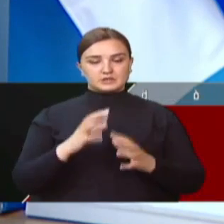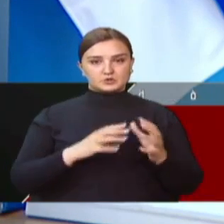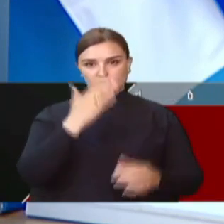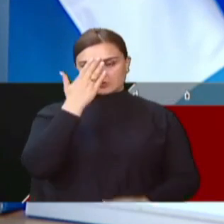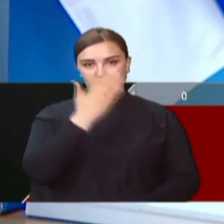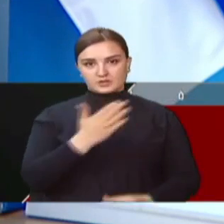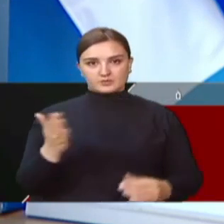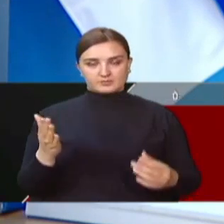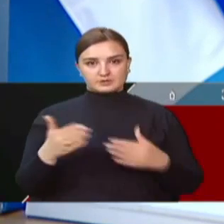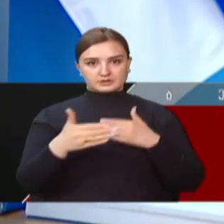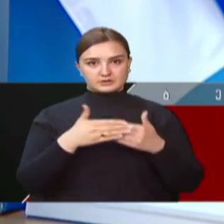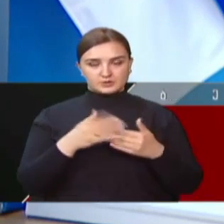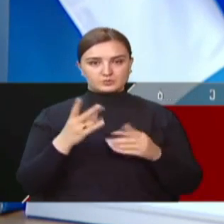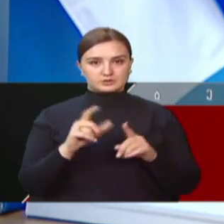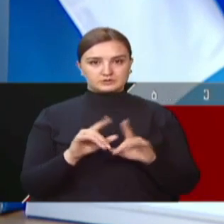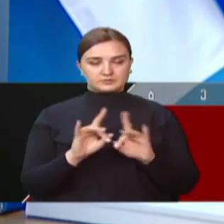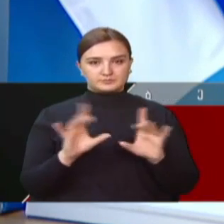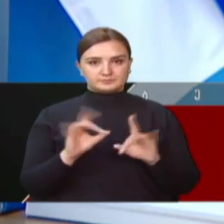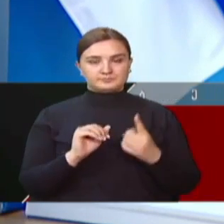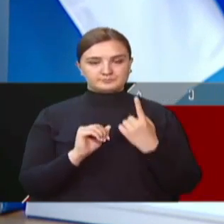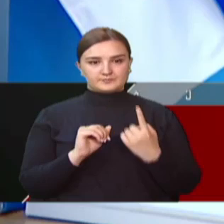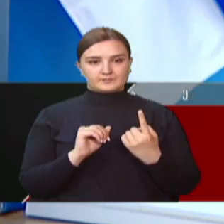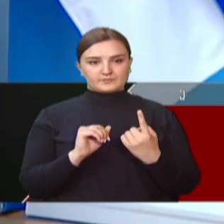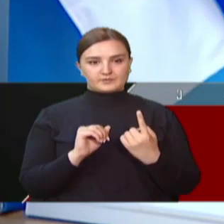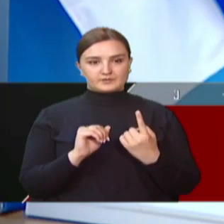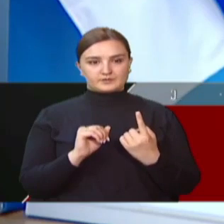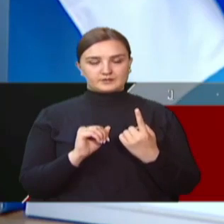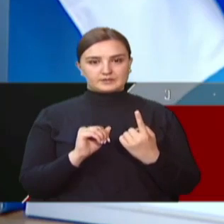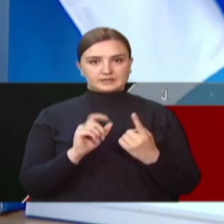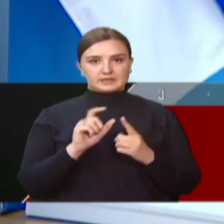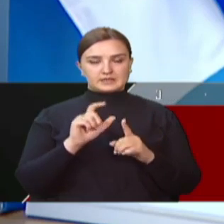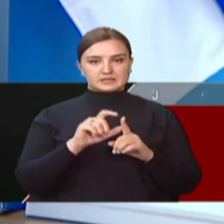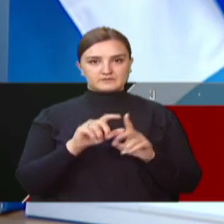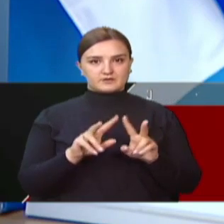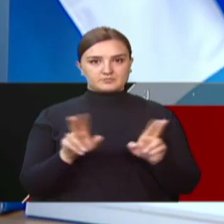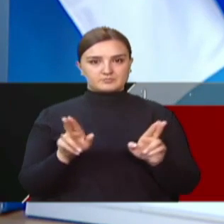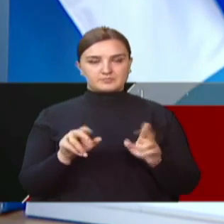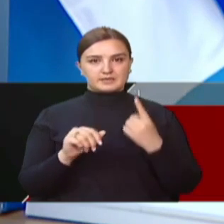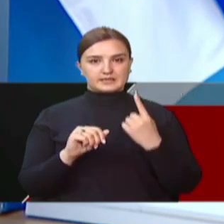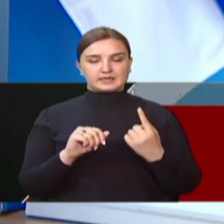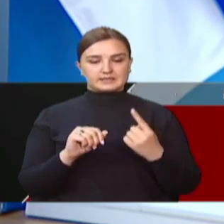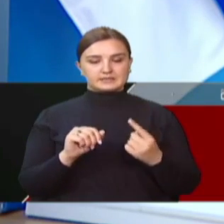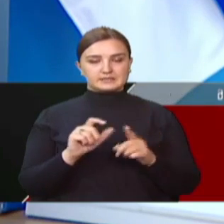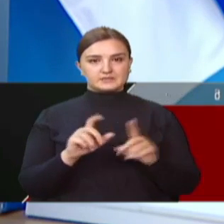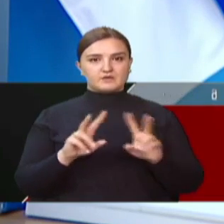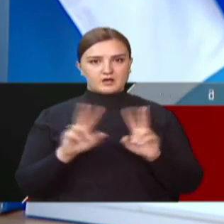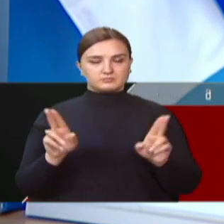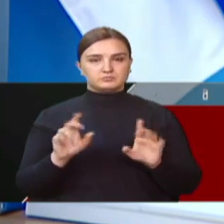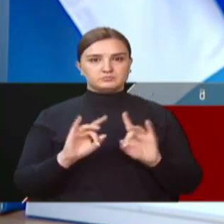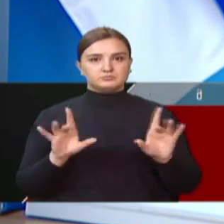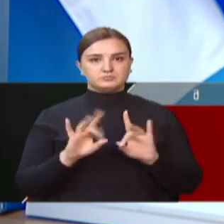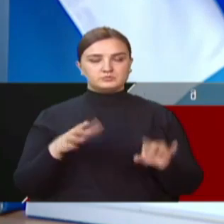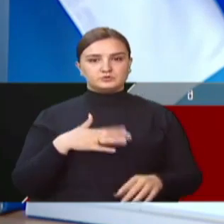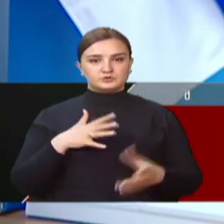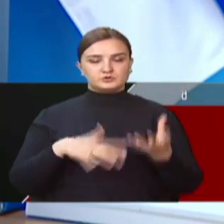საზოგადოებასთან, საუბრობდეს ერთი ენით, საუბრობდეს ერთი გზავნილით და